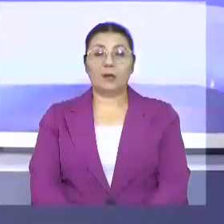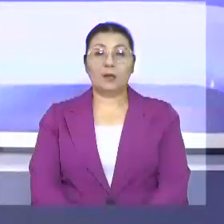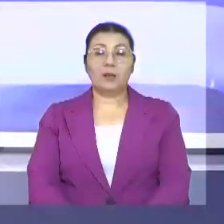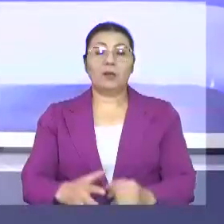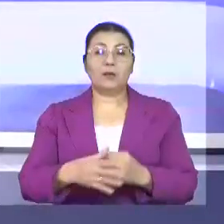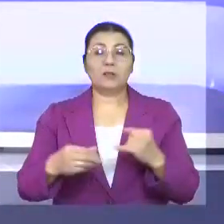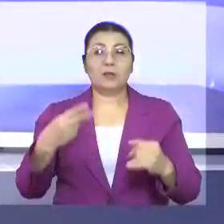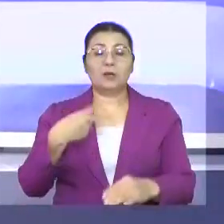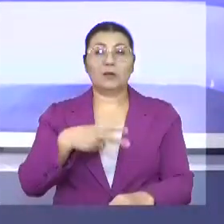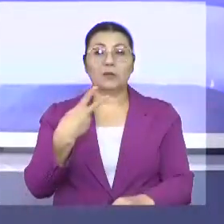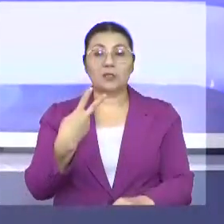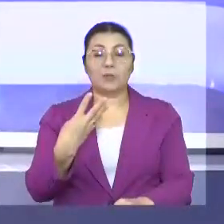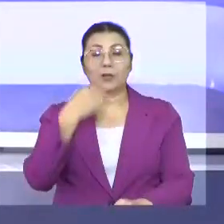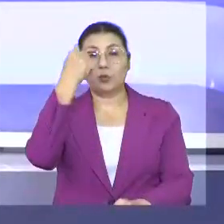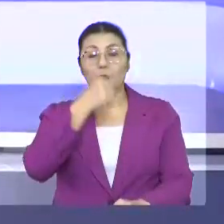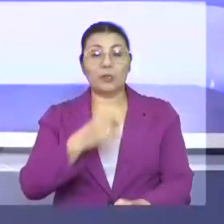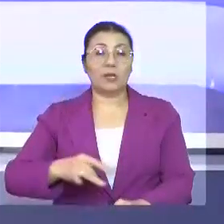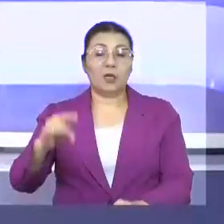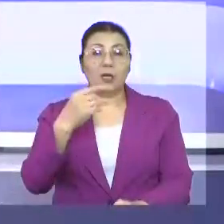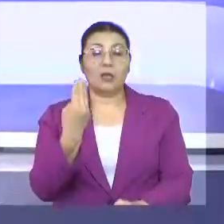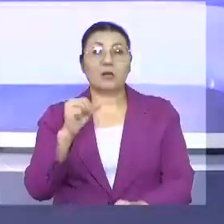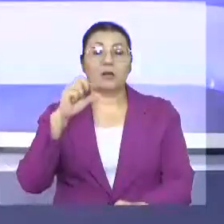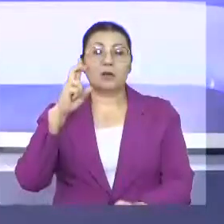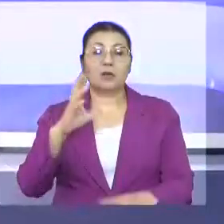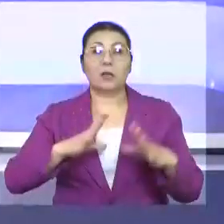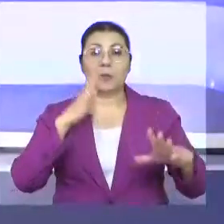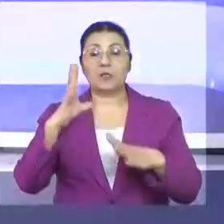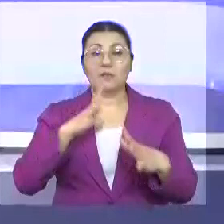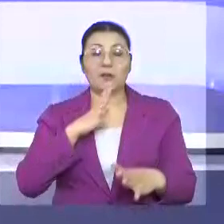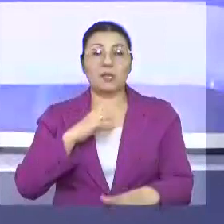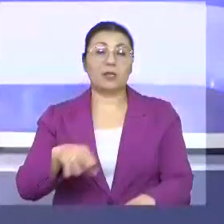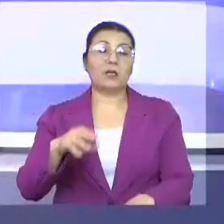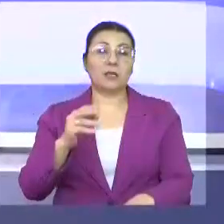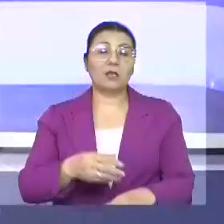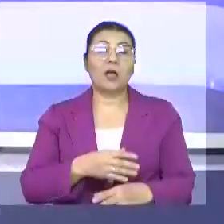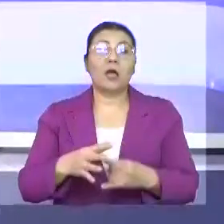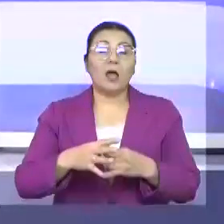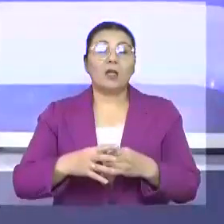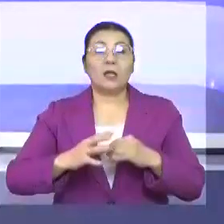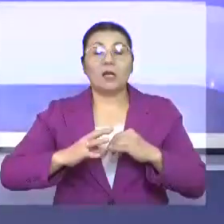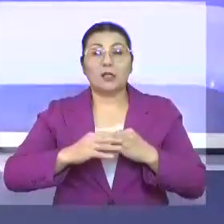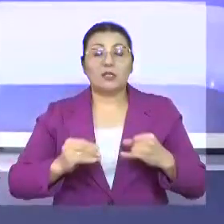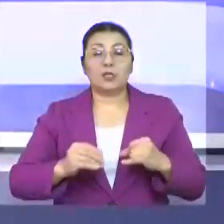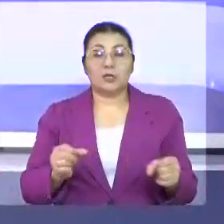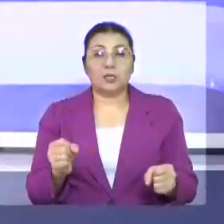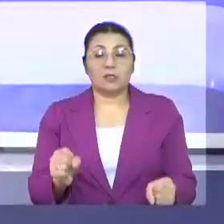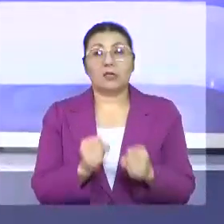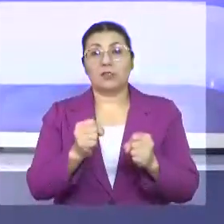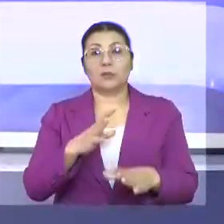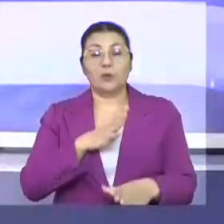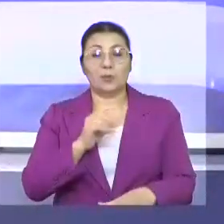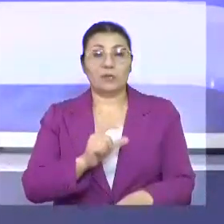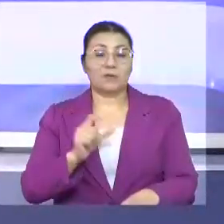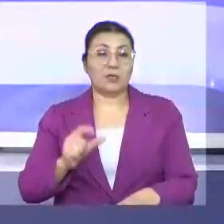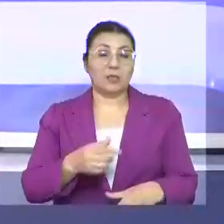Жер 2024 республикалық командалық штабтық оқу жаттығы өтті. Онда жер сілкінісі болған жағдайда өңірдің авариялық құтқару қызметтері мен құрылымдарының азаматтық